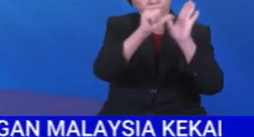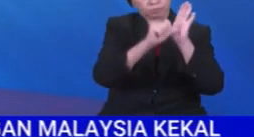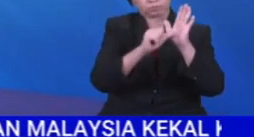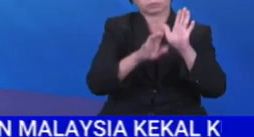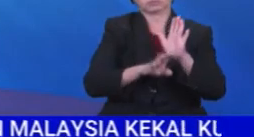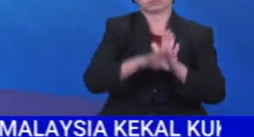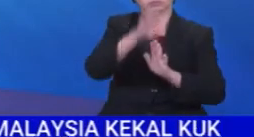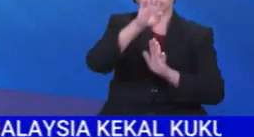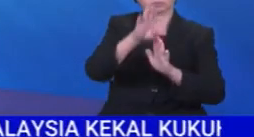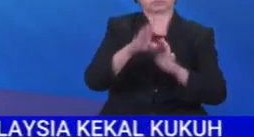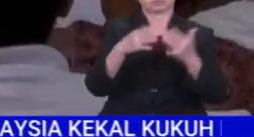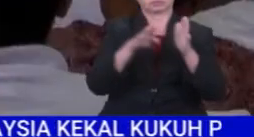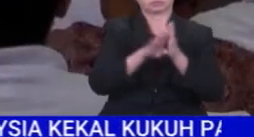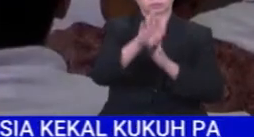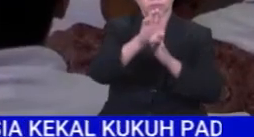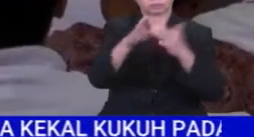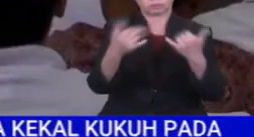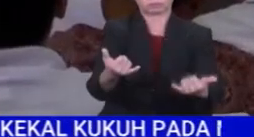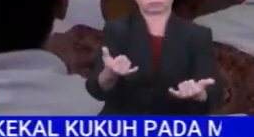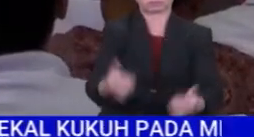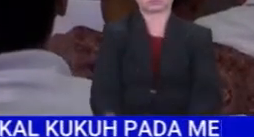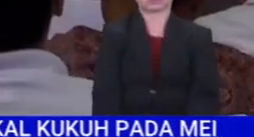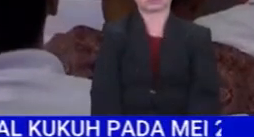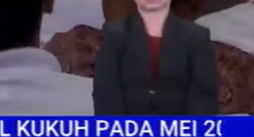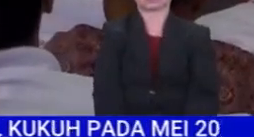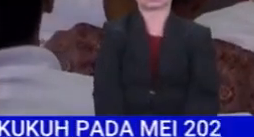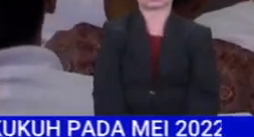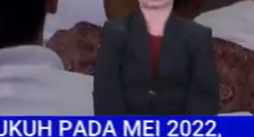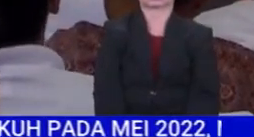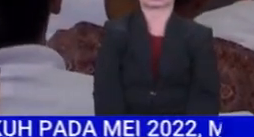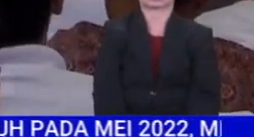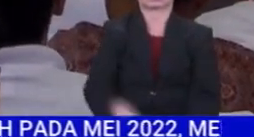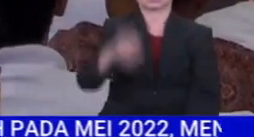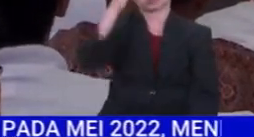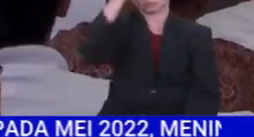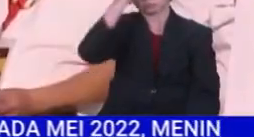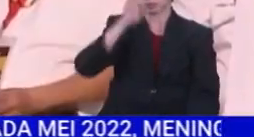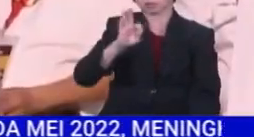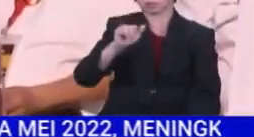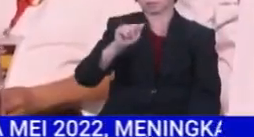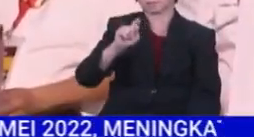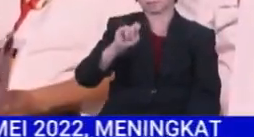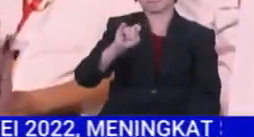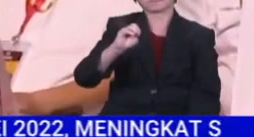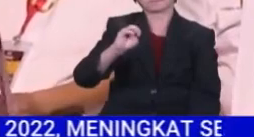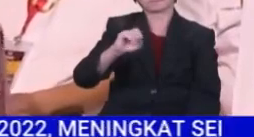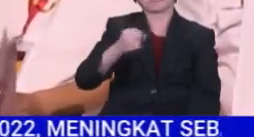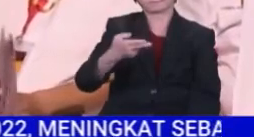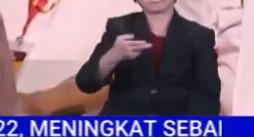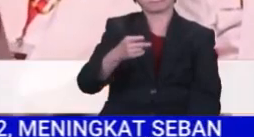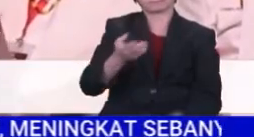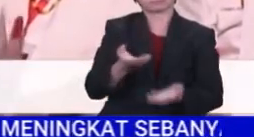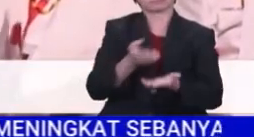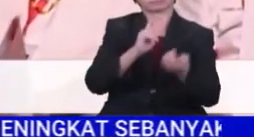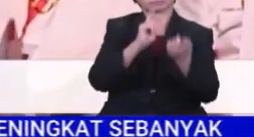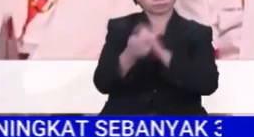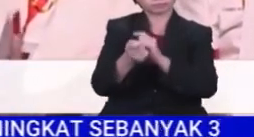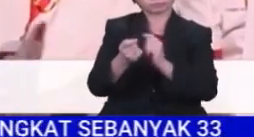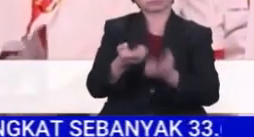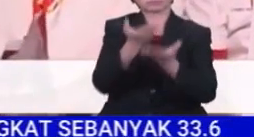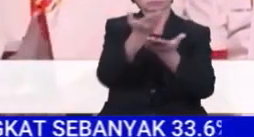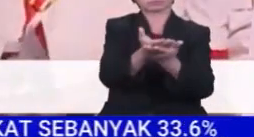semasa Hai datok Sri Fatimah memberitahu antara pindah Annyeong dicadangkan